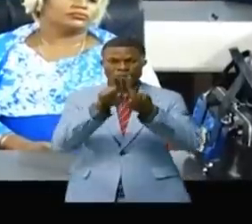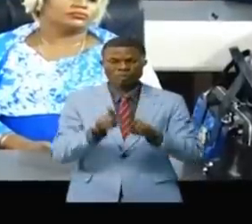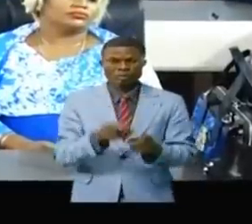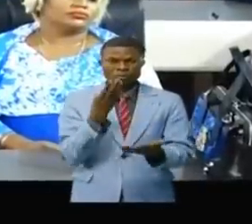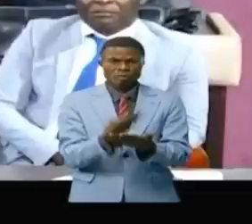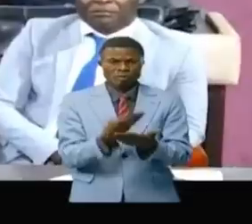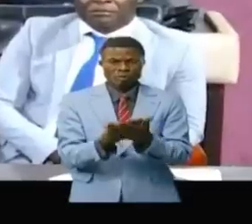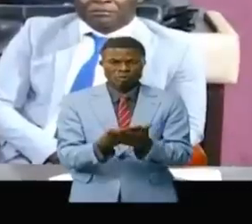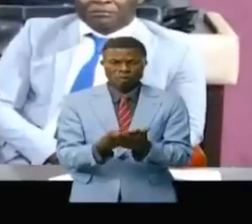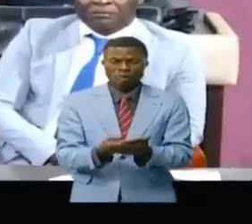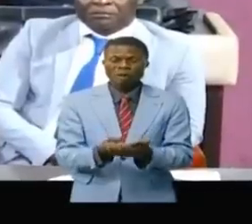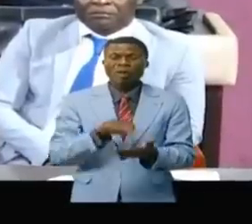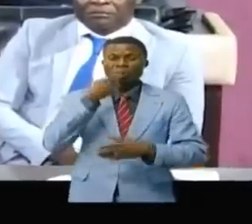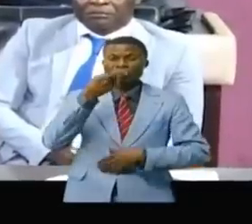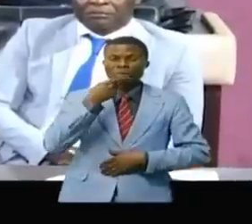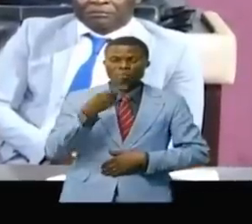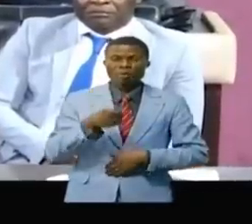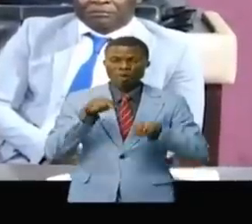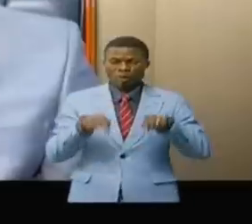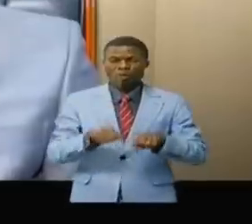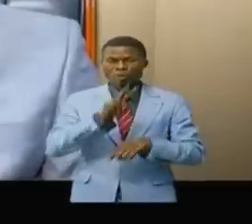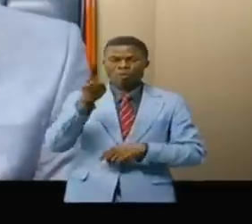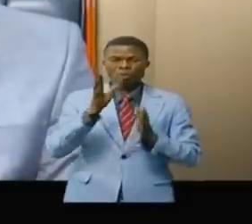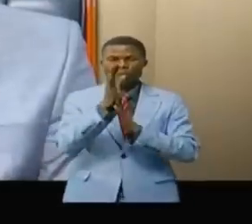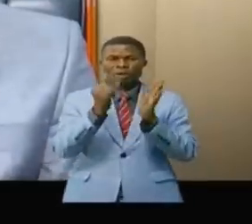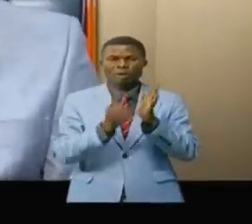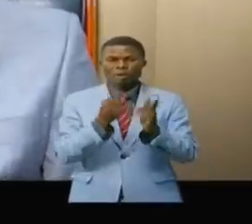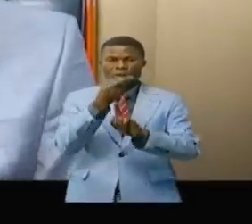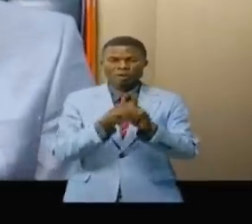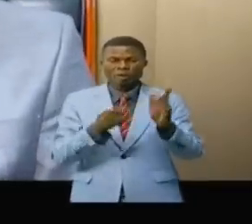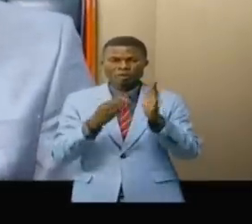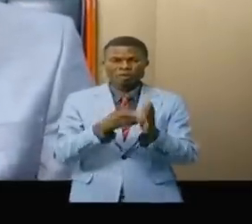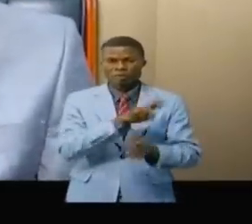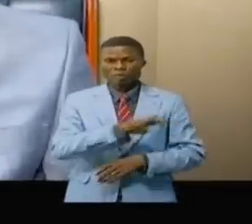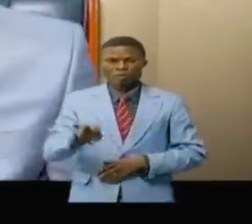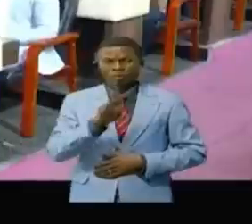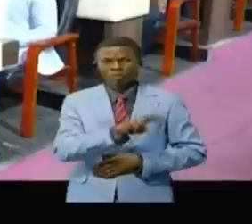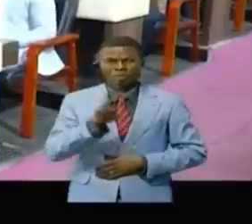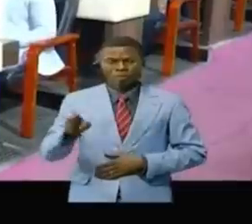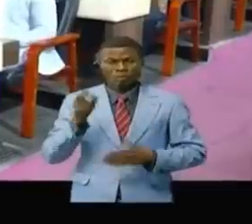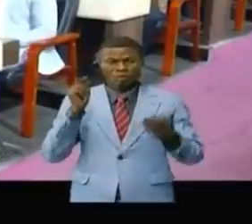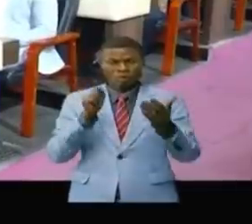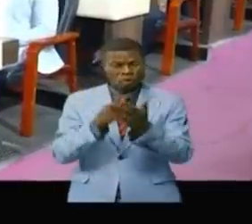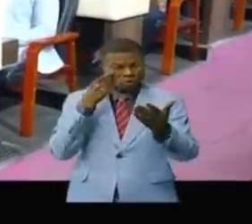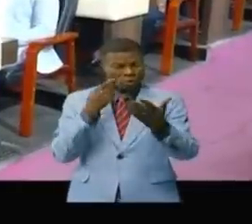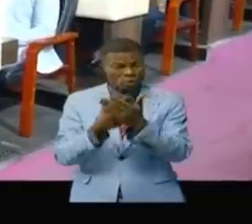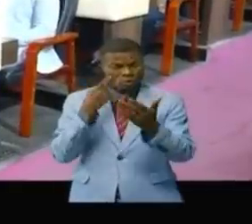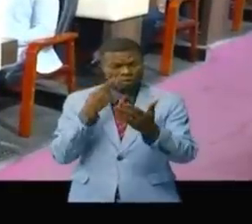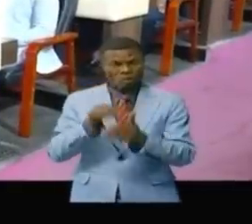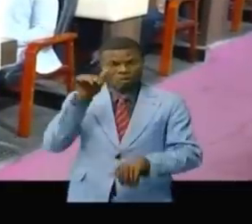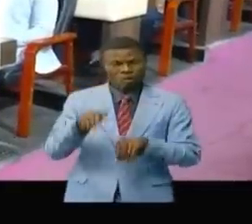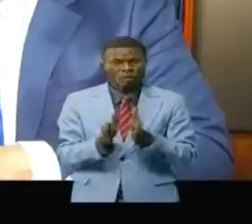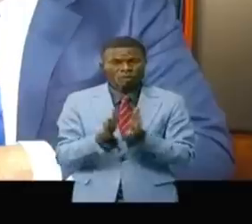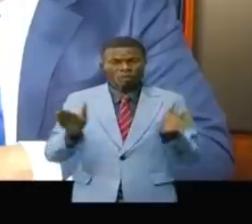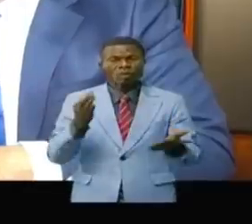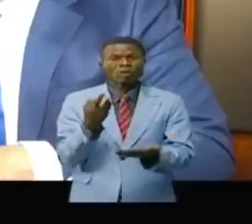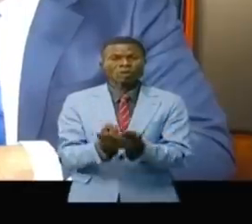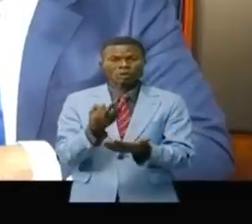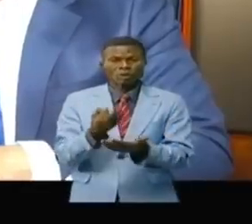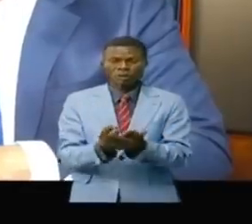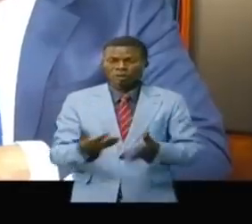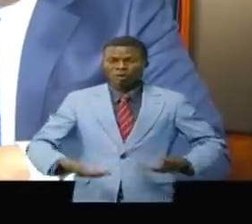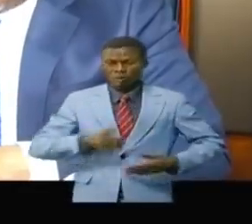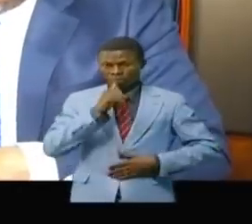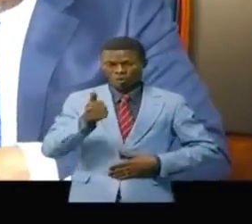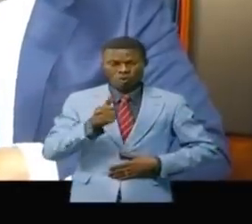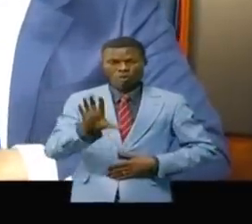a exprimé ce vendredi 16 septembre 2022 vis-à-vis des observations du secrétaire général des finances par rapport